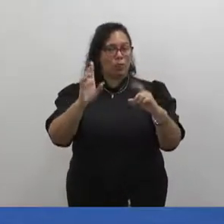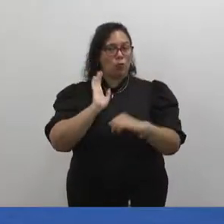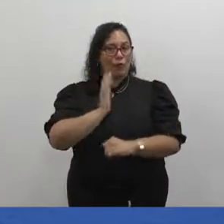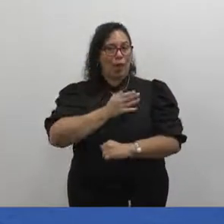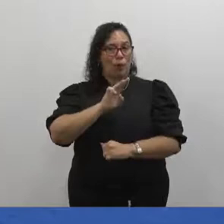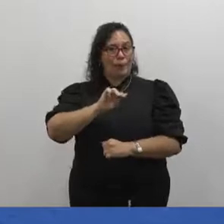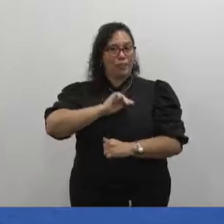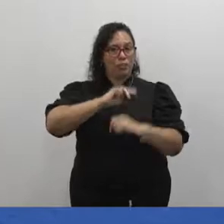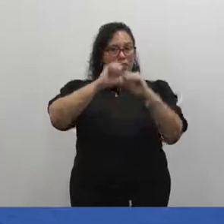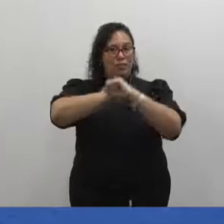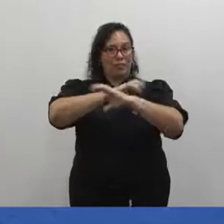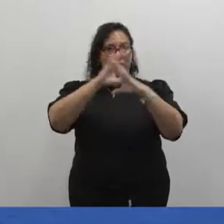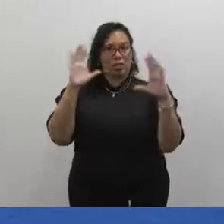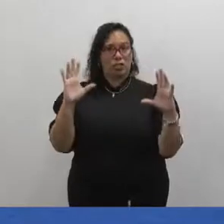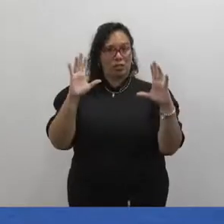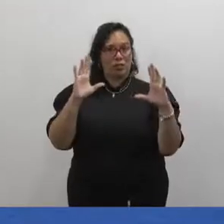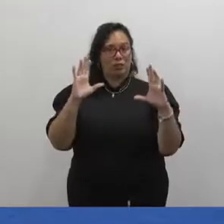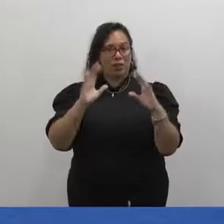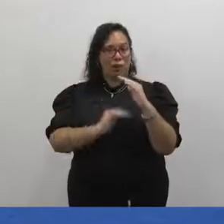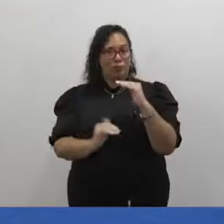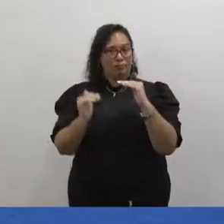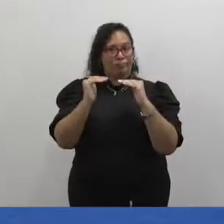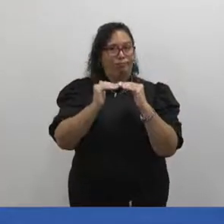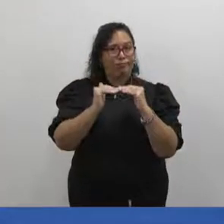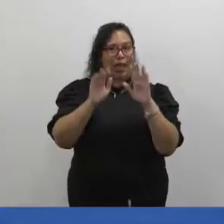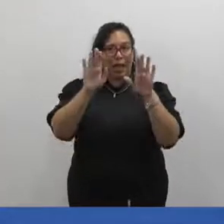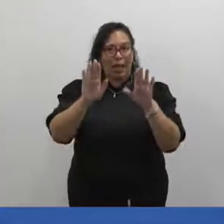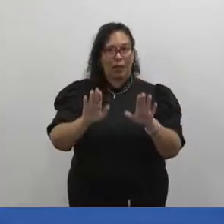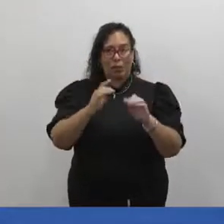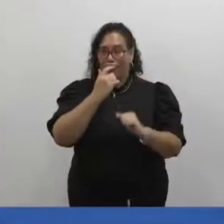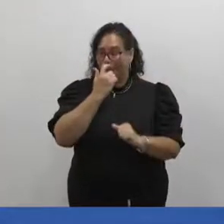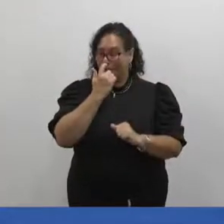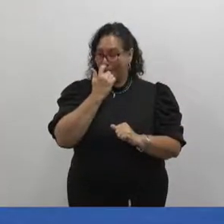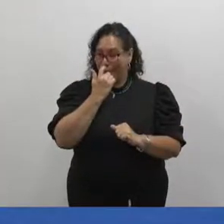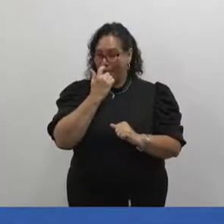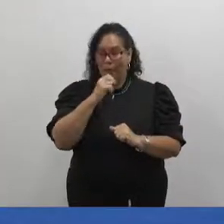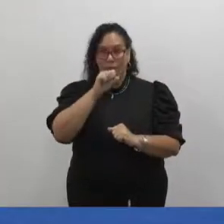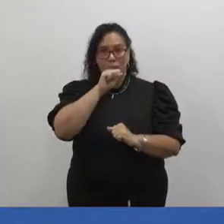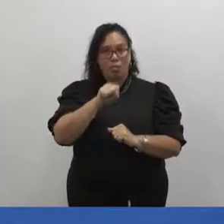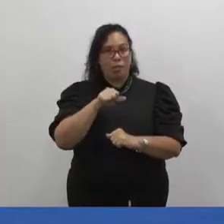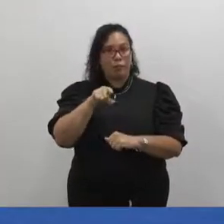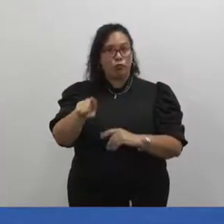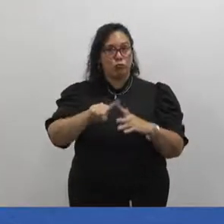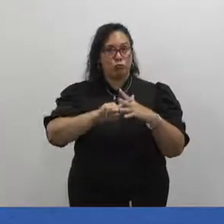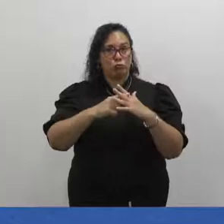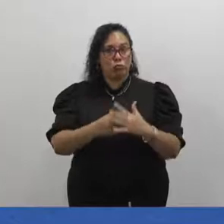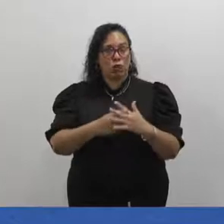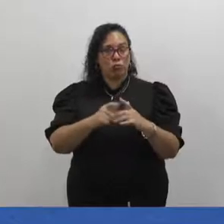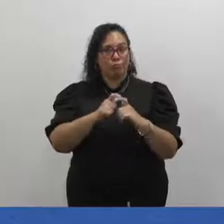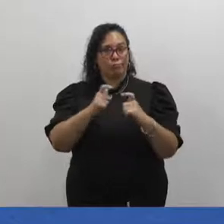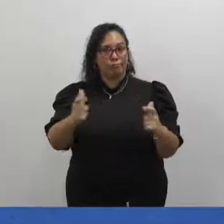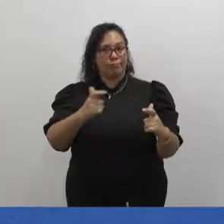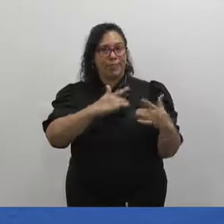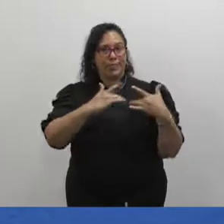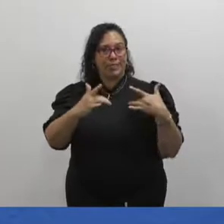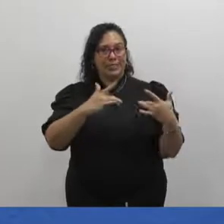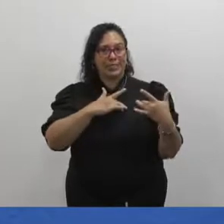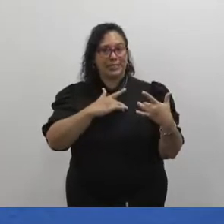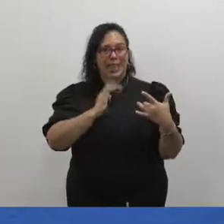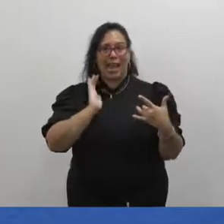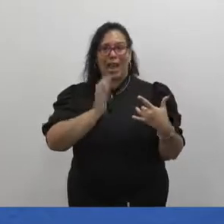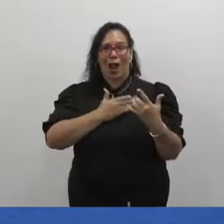vì tẹo tôn nâng tẹo tôn nâng rương thả bê ca chấm rá ơn nâng lưu ca nhầm châu chất ông bê ca kết